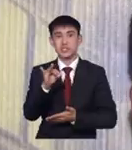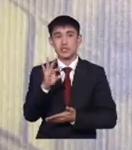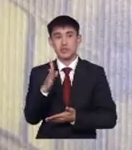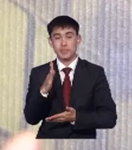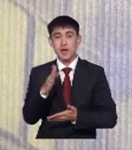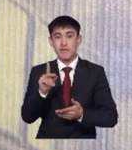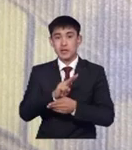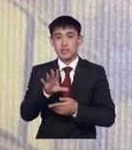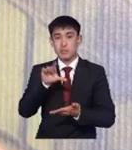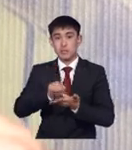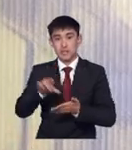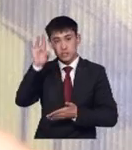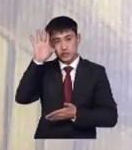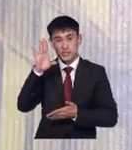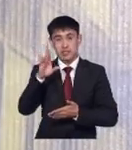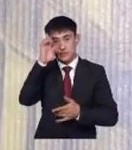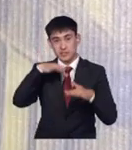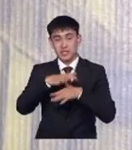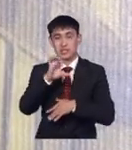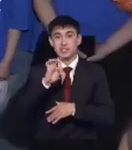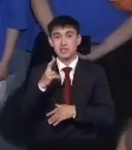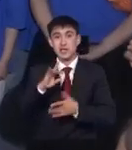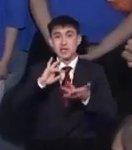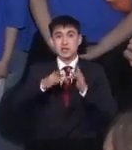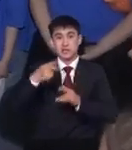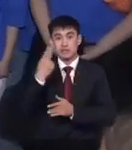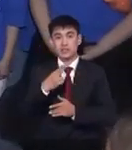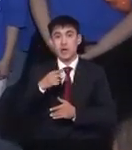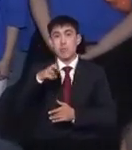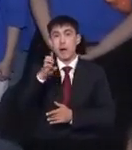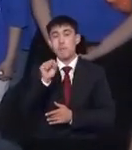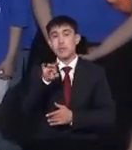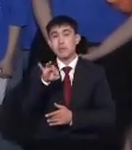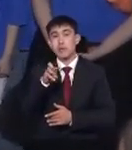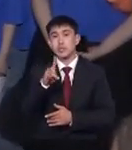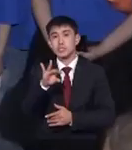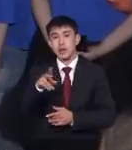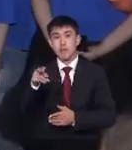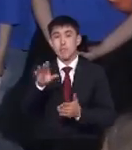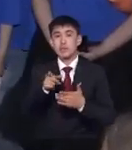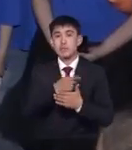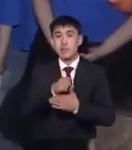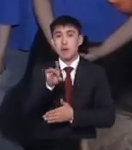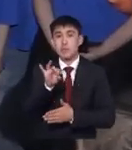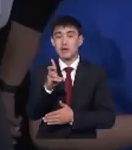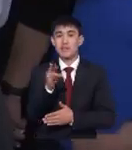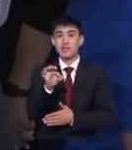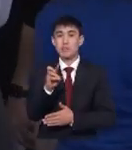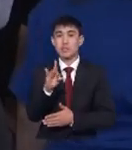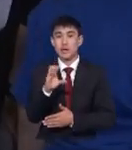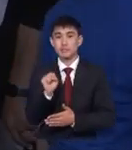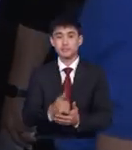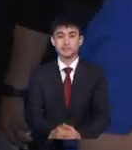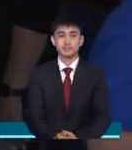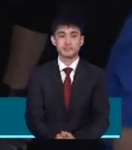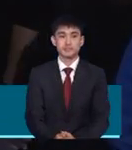Шакиржанов. В картине снялась и известная в странах СНГ интернет-звезда, блогер Амина Малгаждар под псевдонимом Аминка Витаминка. Айганым,